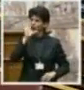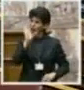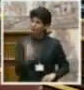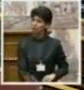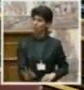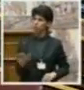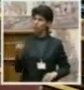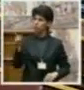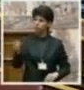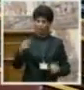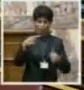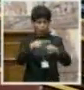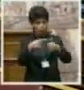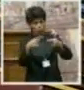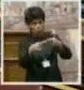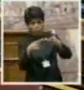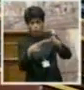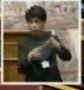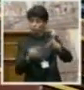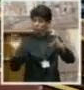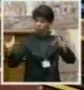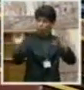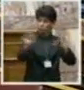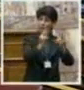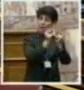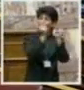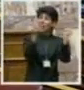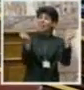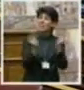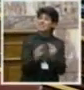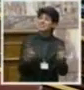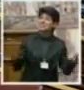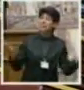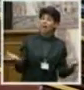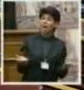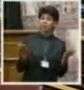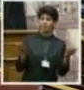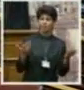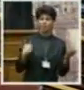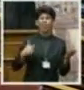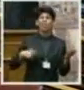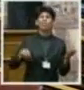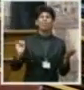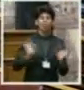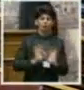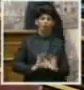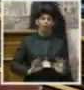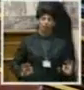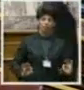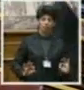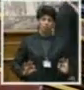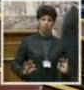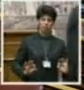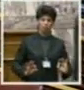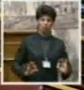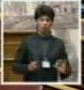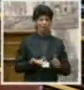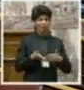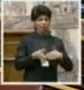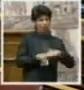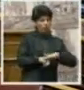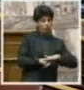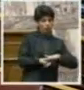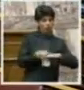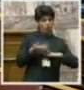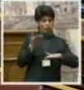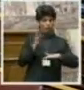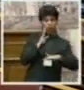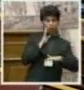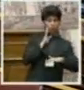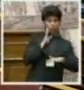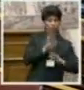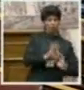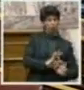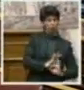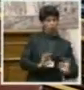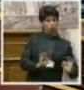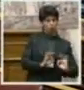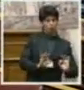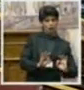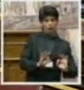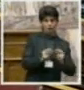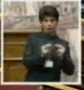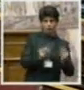να καλέσετε να βρούμε λύση, αν θέλατε να βρούμε μαζί λύση, δεν θέλατε, την είχατε έτοιμη από πριν τις εκλογές, μας λέγατε για τη